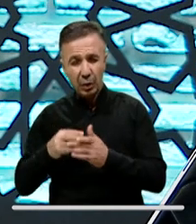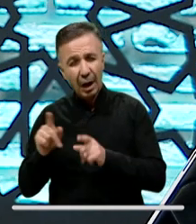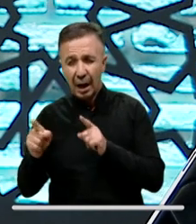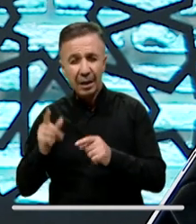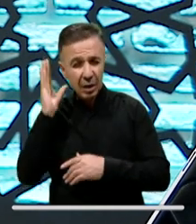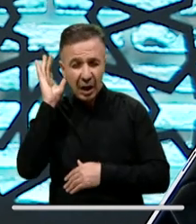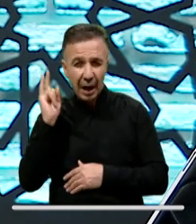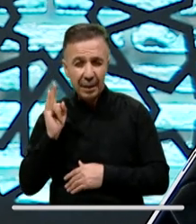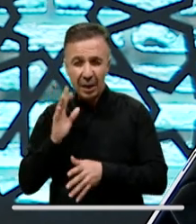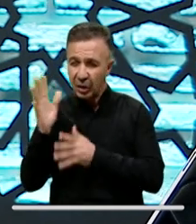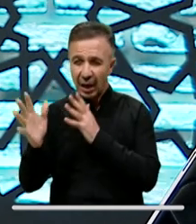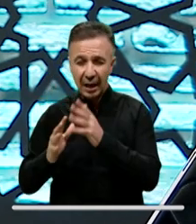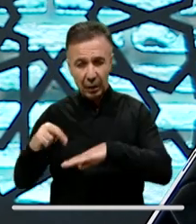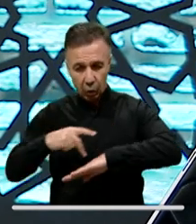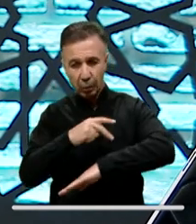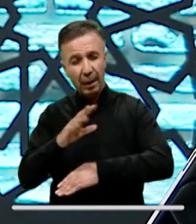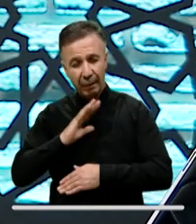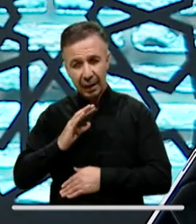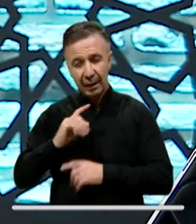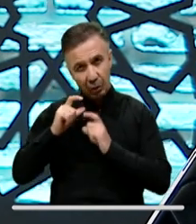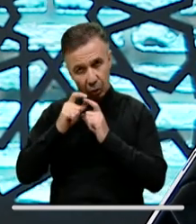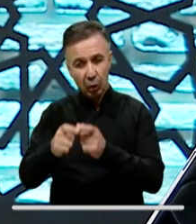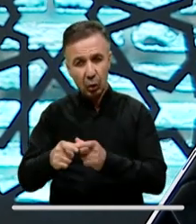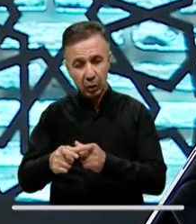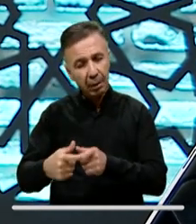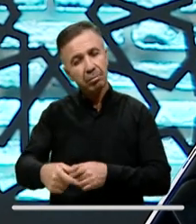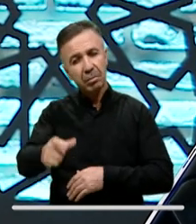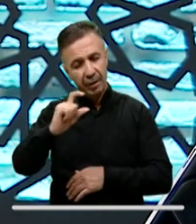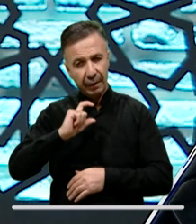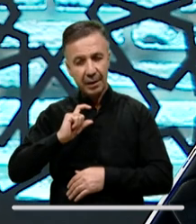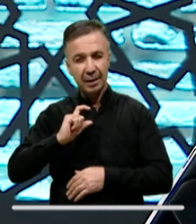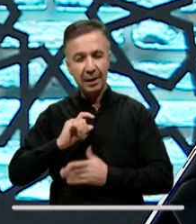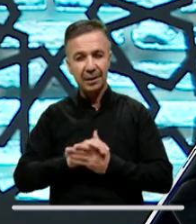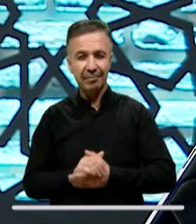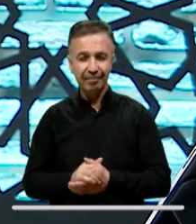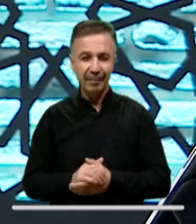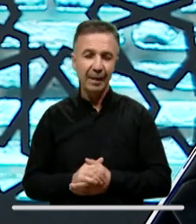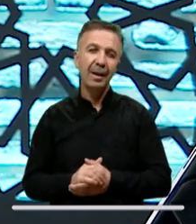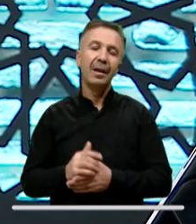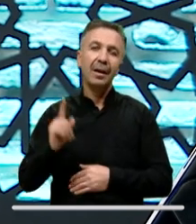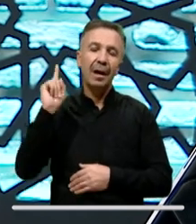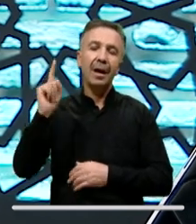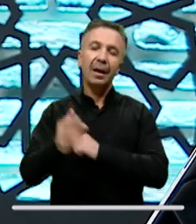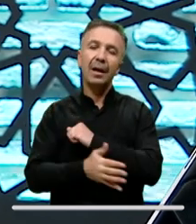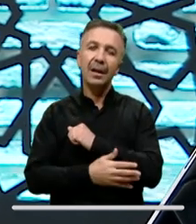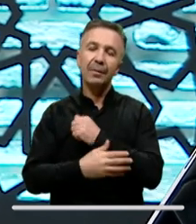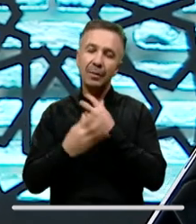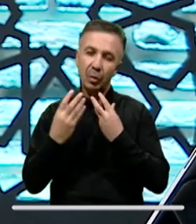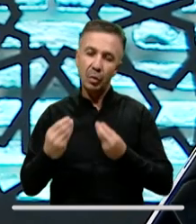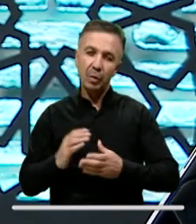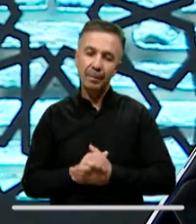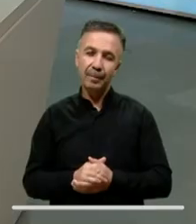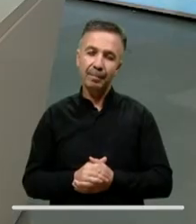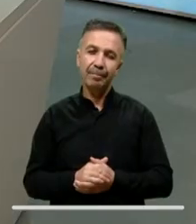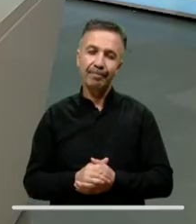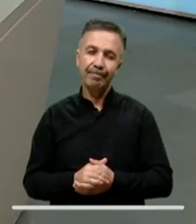diye sorulursa, bu anlamda somut bir cevap alacaklardır diye düşünüyorum. Allah yar ve yardımcımız olsun. Bir şey